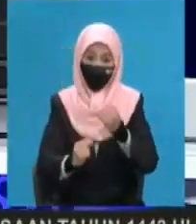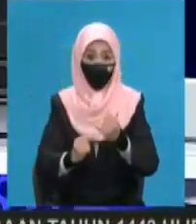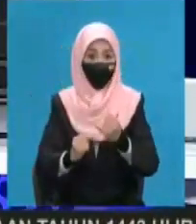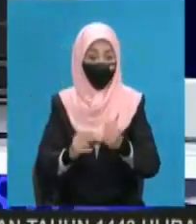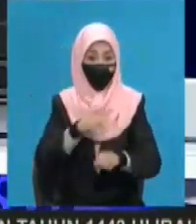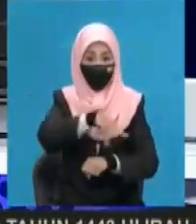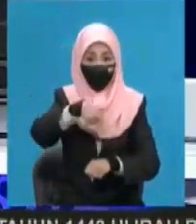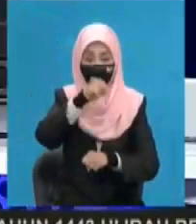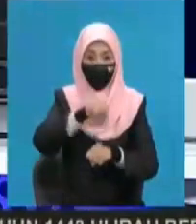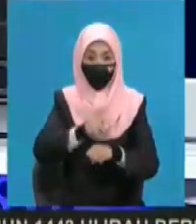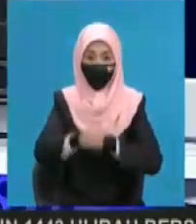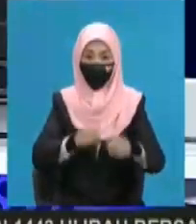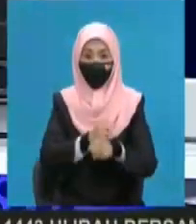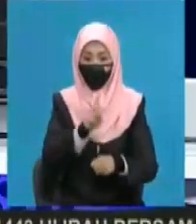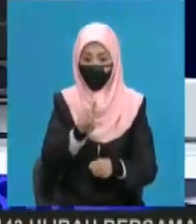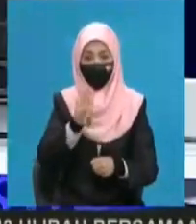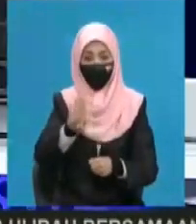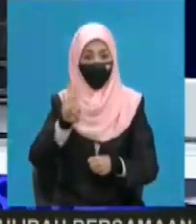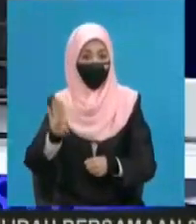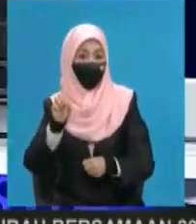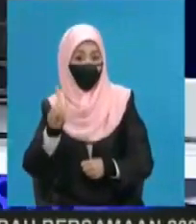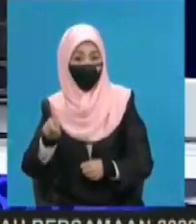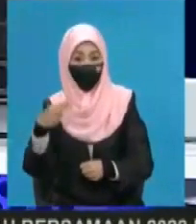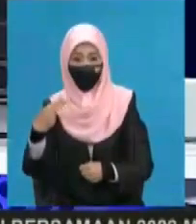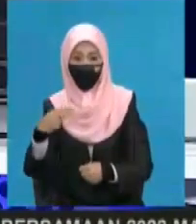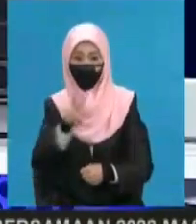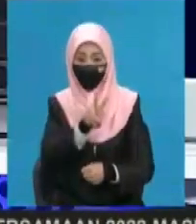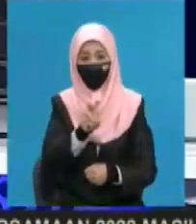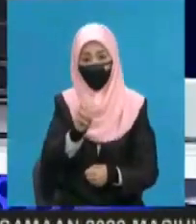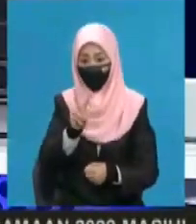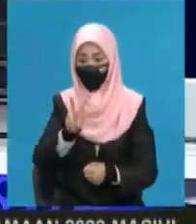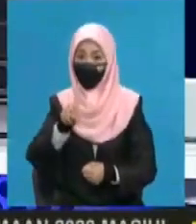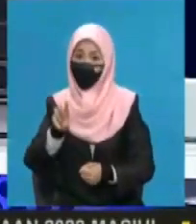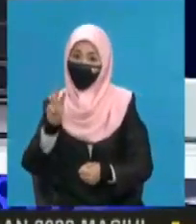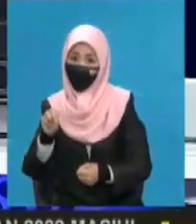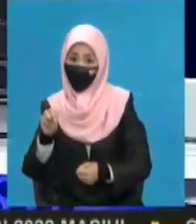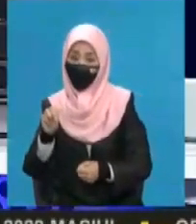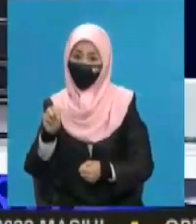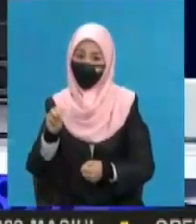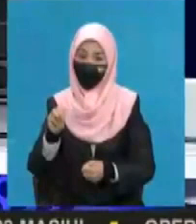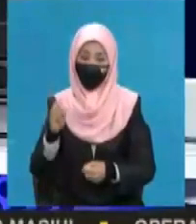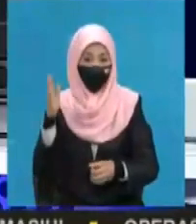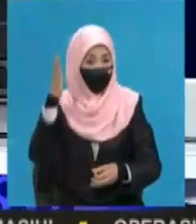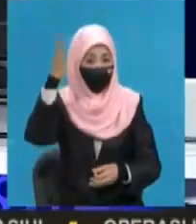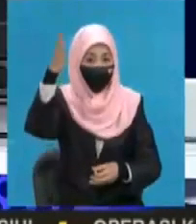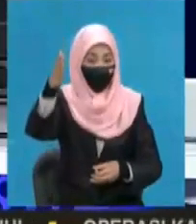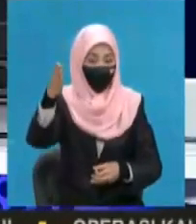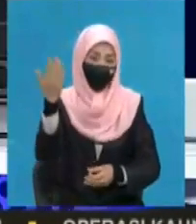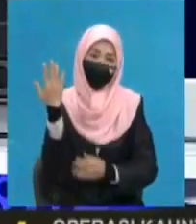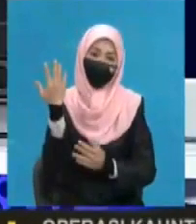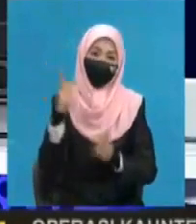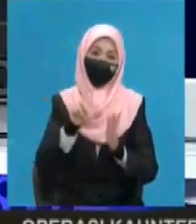tahun 1443 Hijriah bersamaan 2022 masih he yang akan diadakan